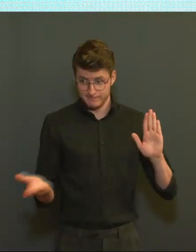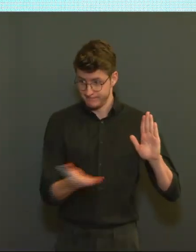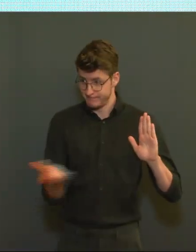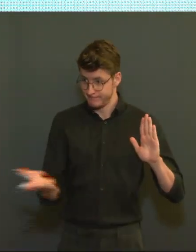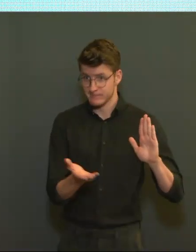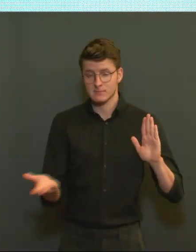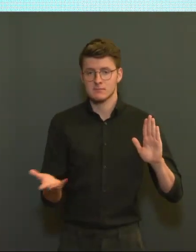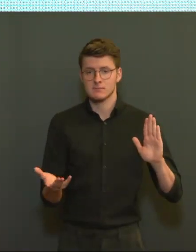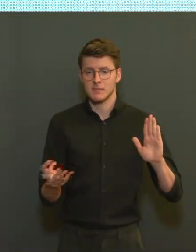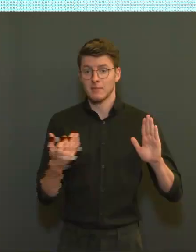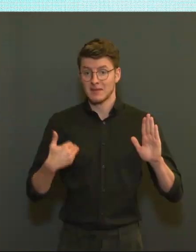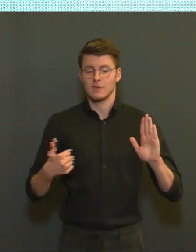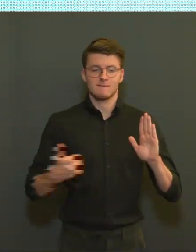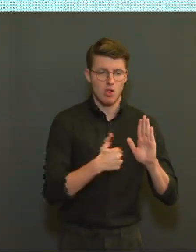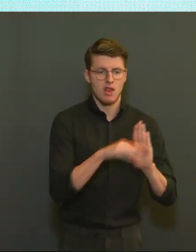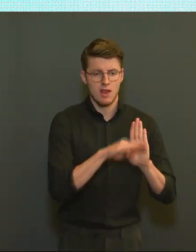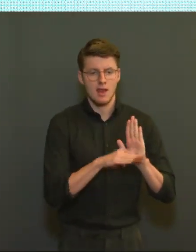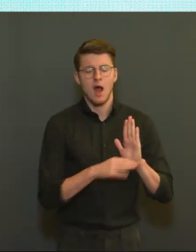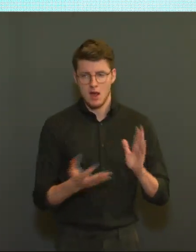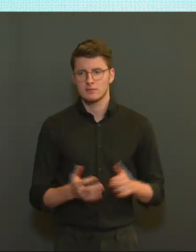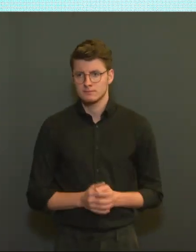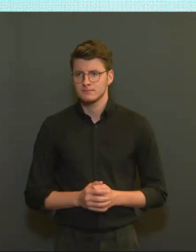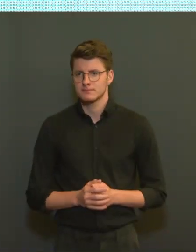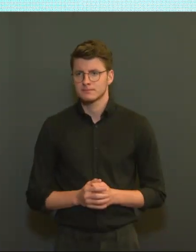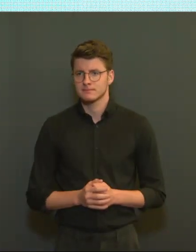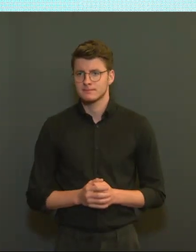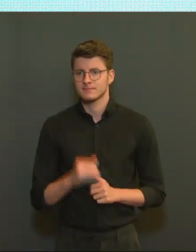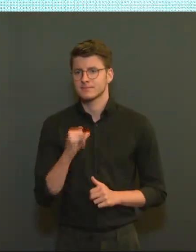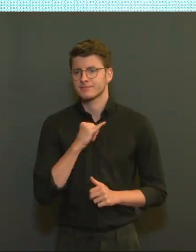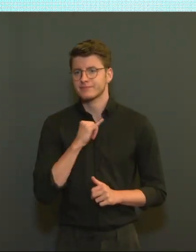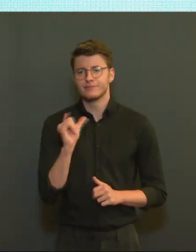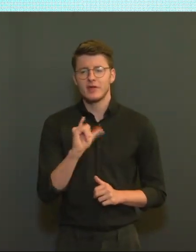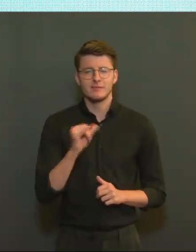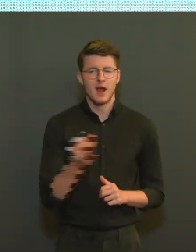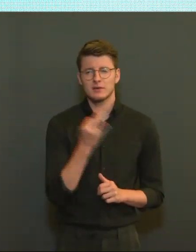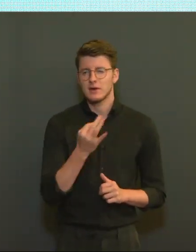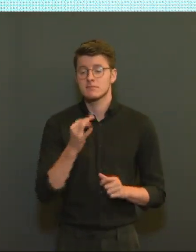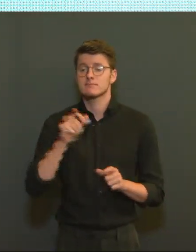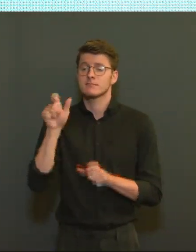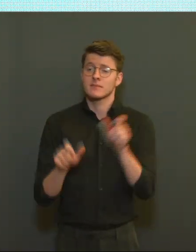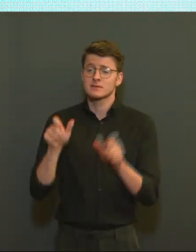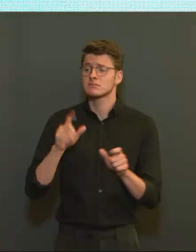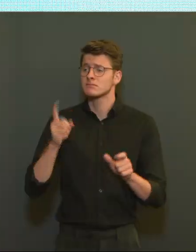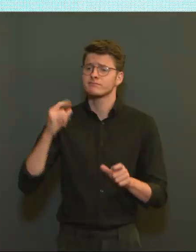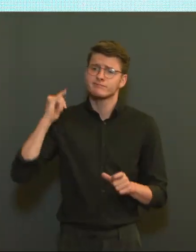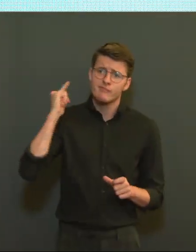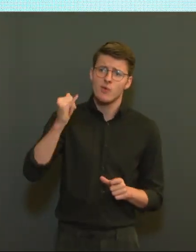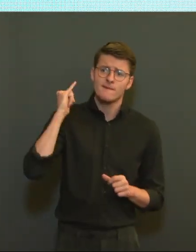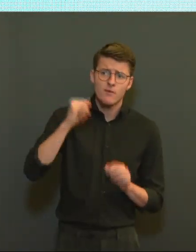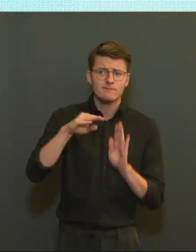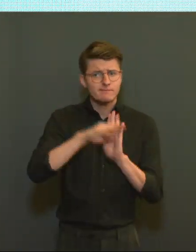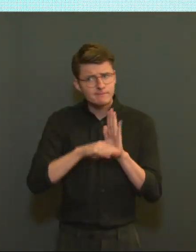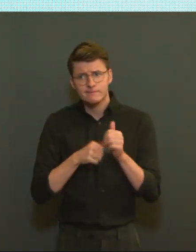De verschillen liggen vaak niet in de grote dingen, maar in het consequent en met overtuiging respecteren van de